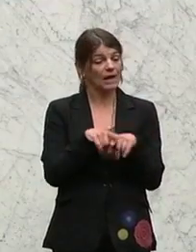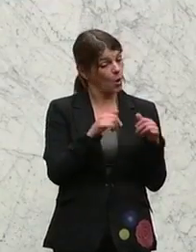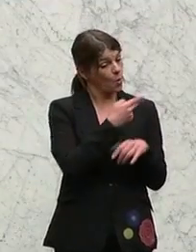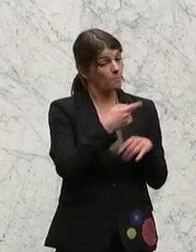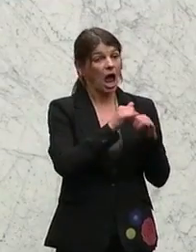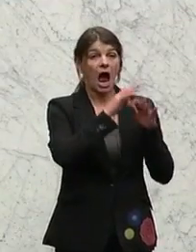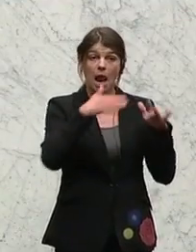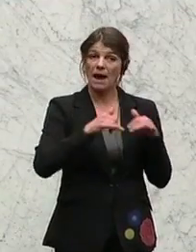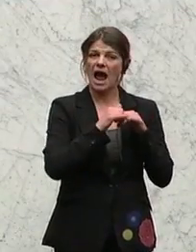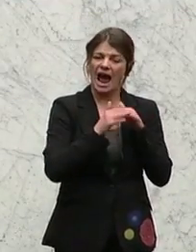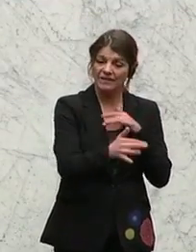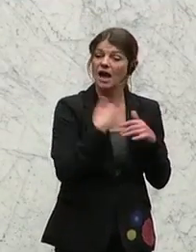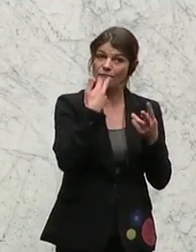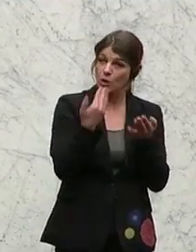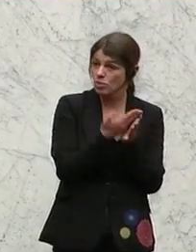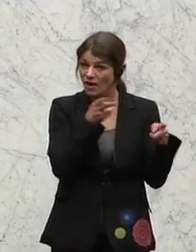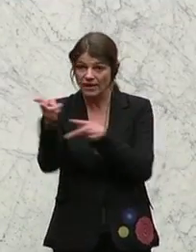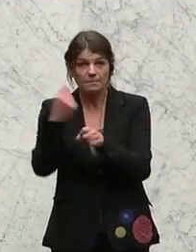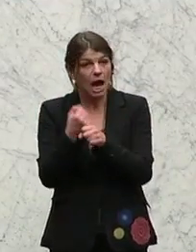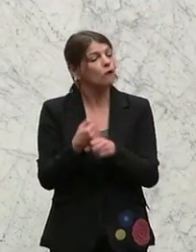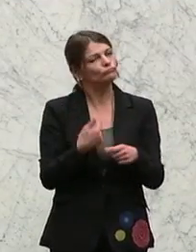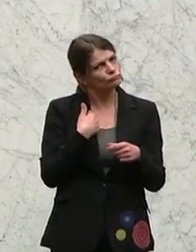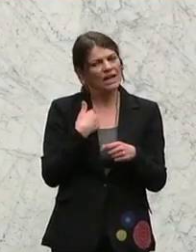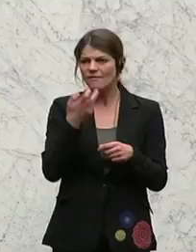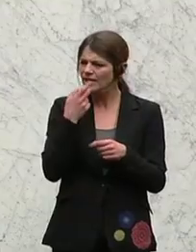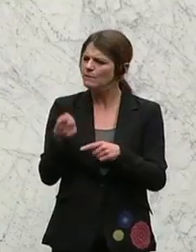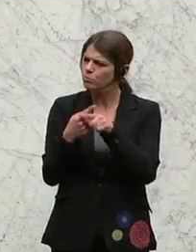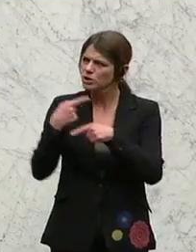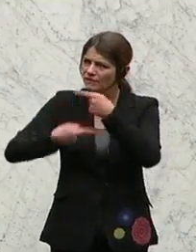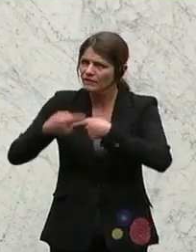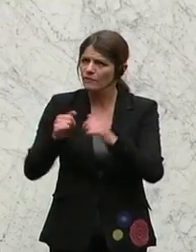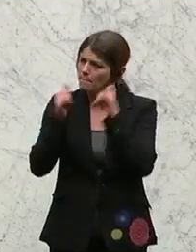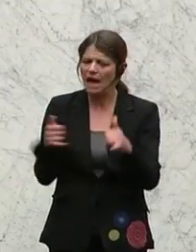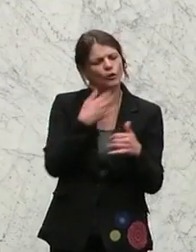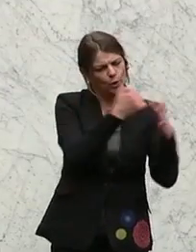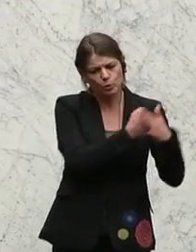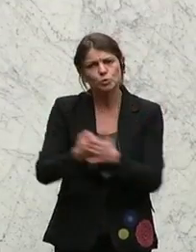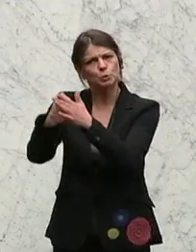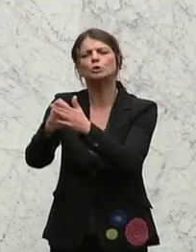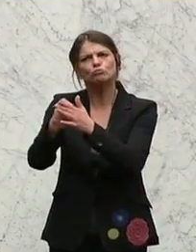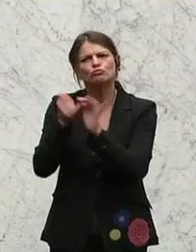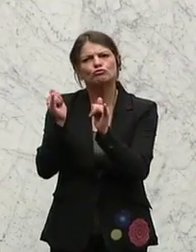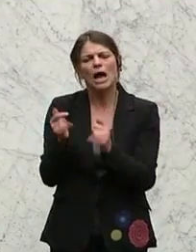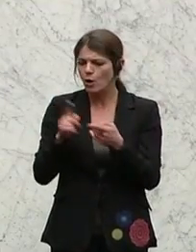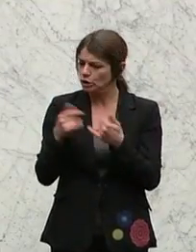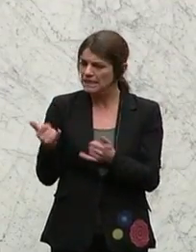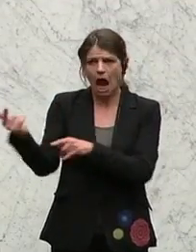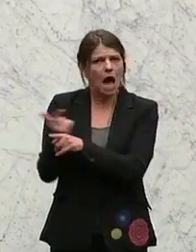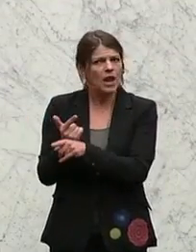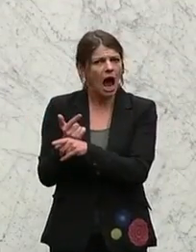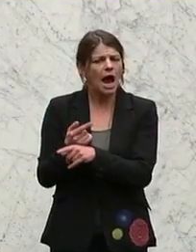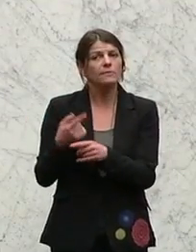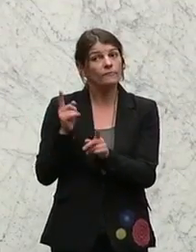Hypo Alpe Adria International AG zur weiteren positiven Entwicklung der Bank unterstützend mitzuwirken und auch für die geplante Anleihe